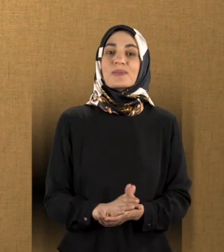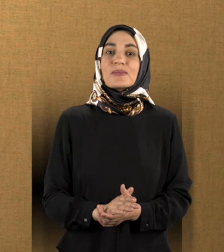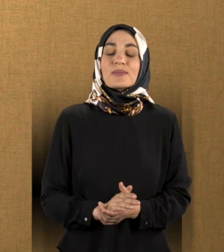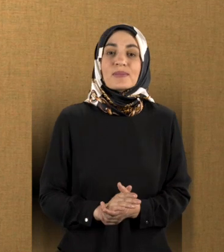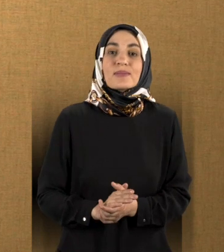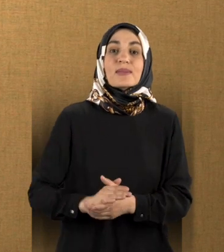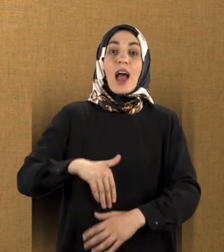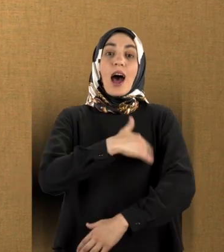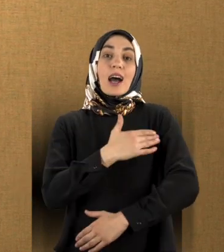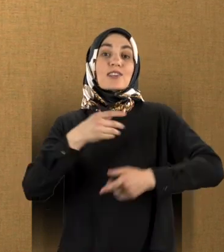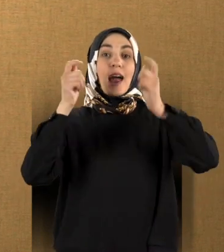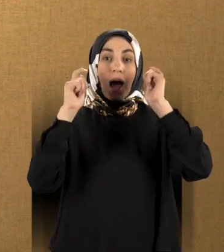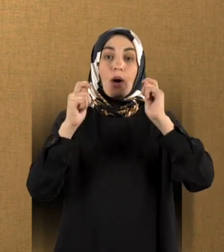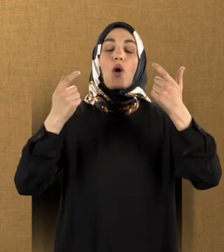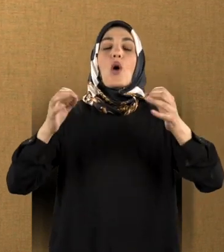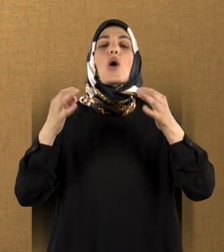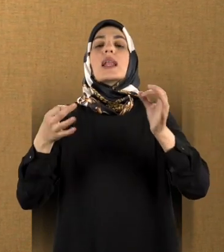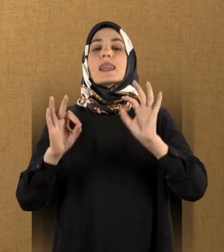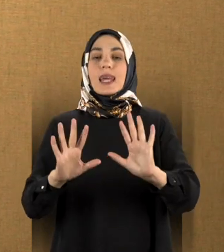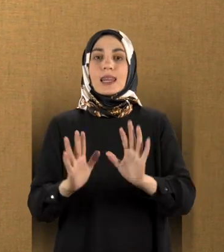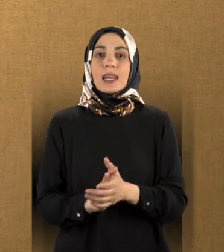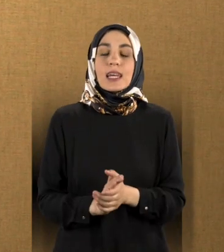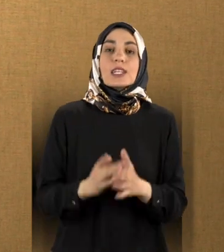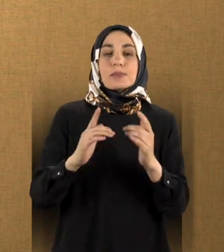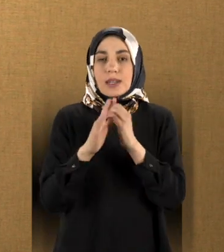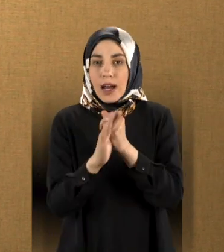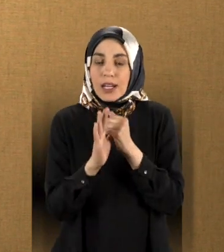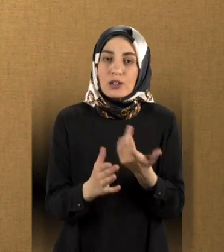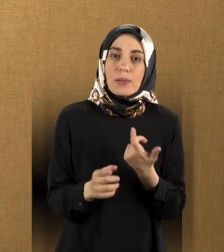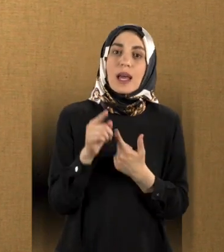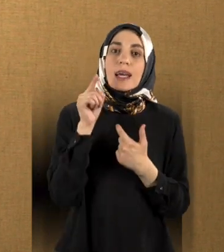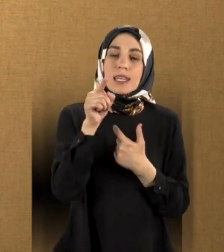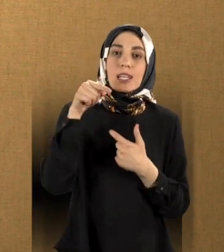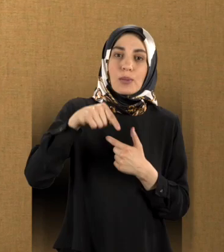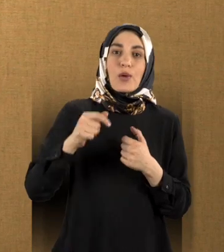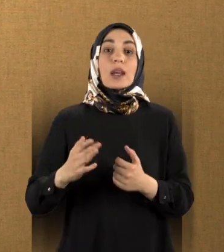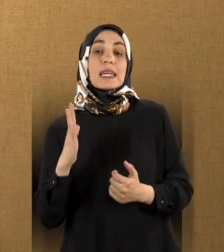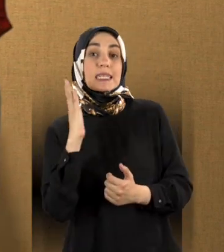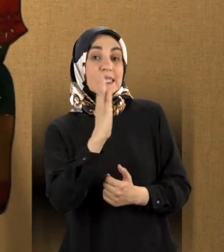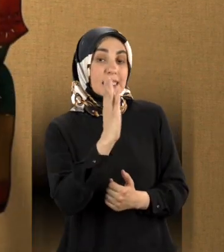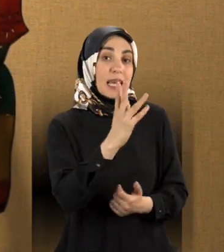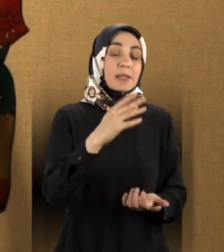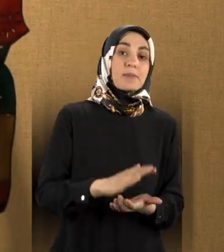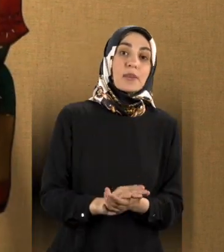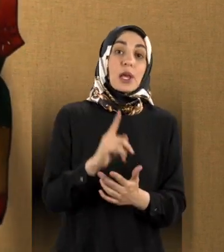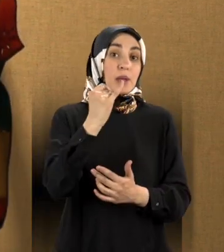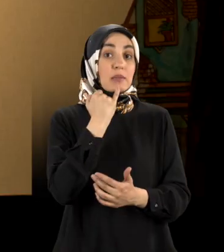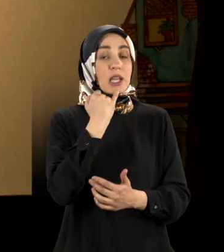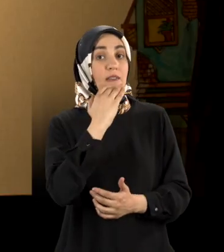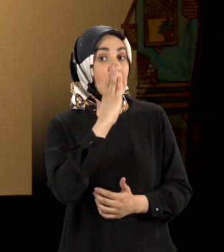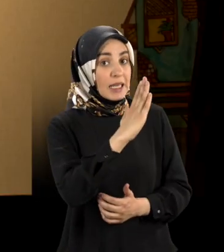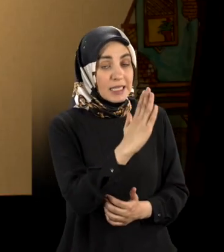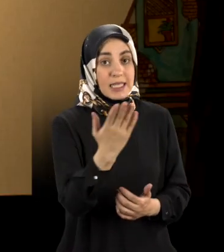bildim Aksaray Hamamı öyle değil efendim hep şimdi karagözüm seninle buradan kalksak